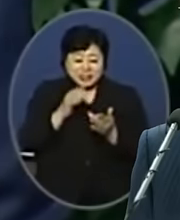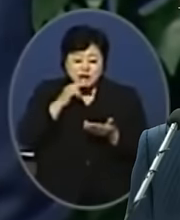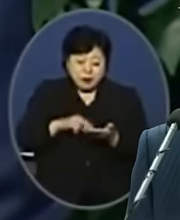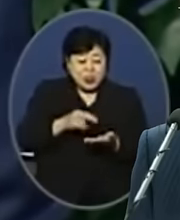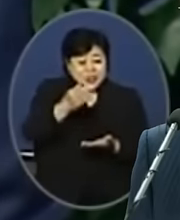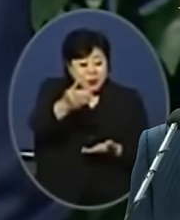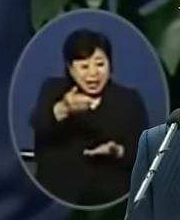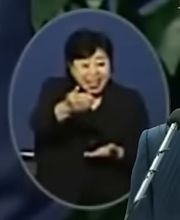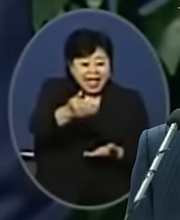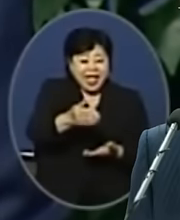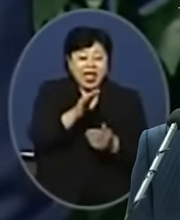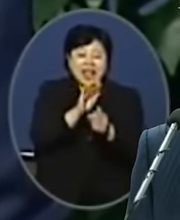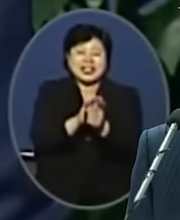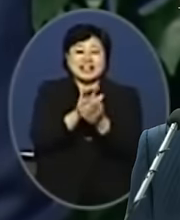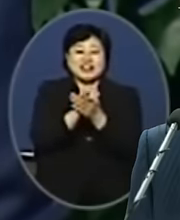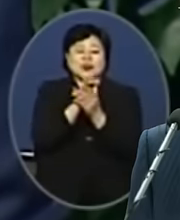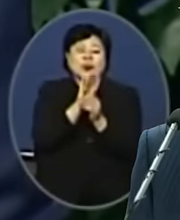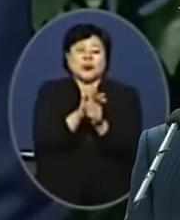쓰십시오.